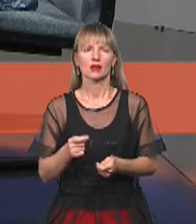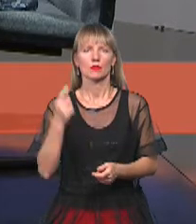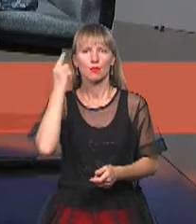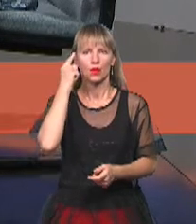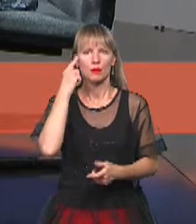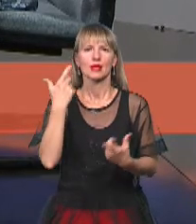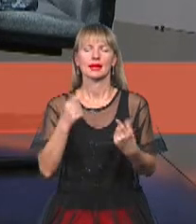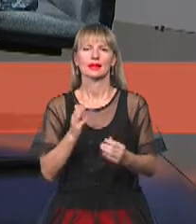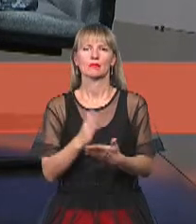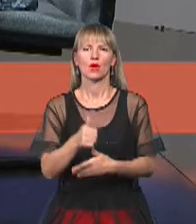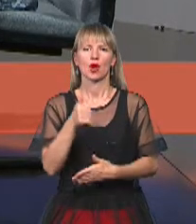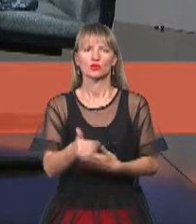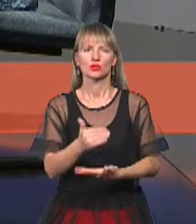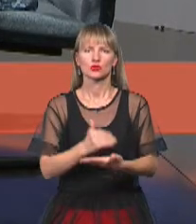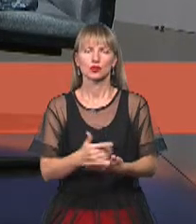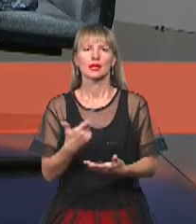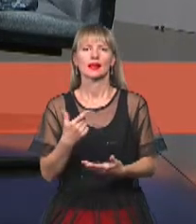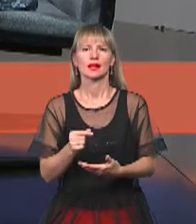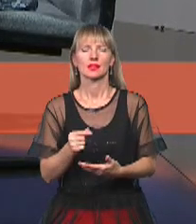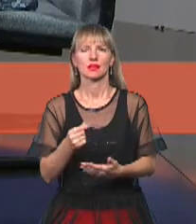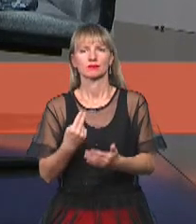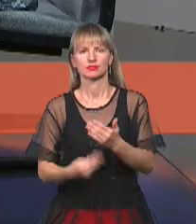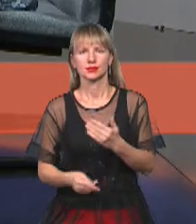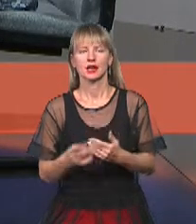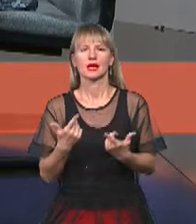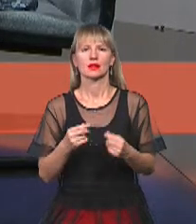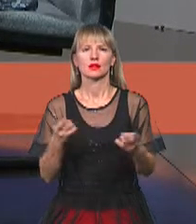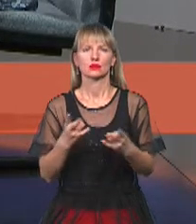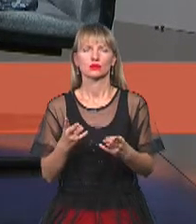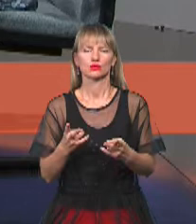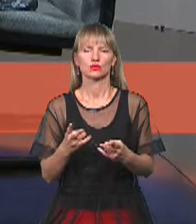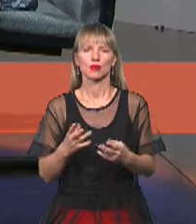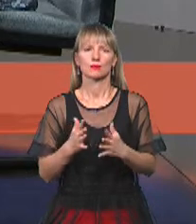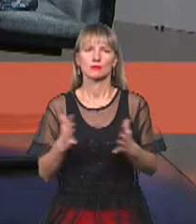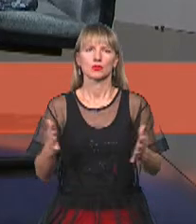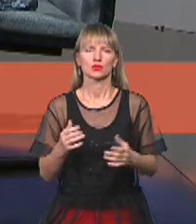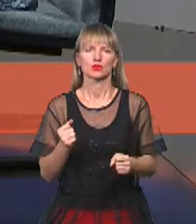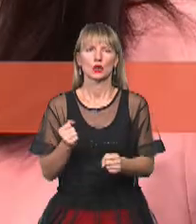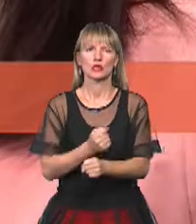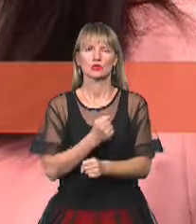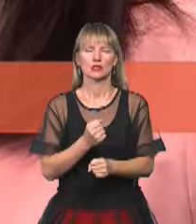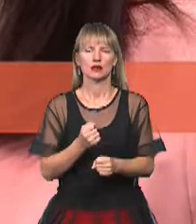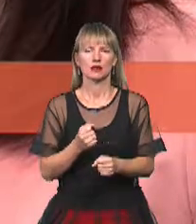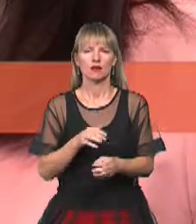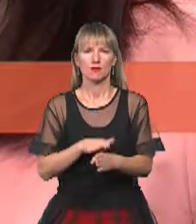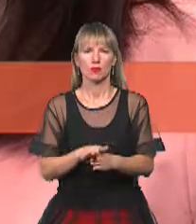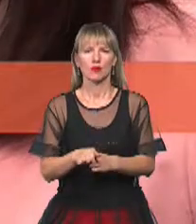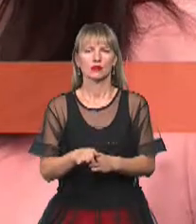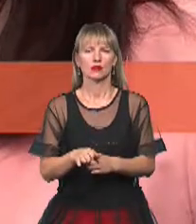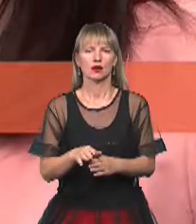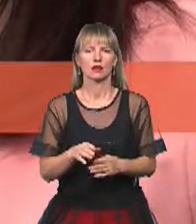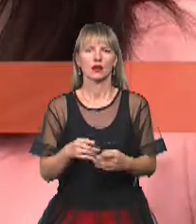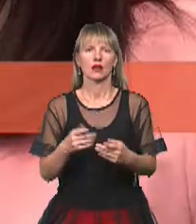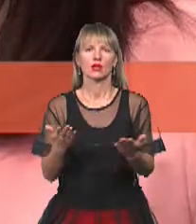де вони мають не зовсім кращі результати, де вони просіли, де потрібно більш там жорсткіше реагувати на ту чи іншу там